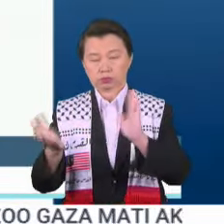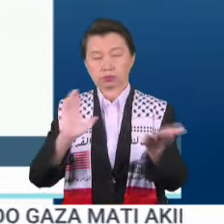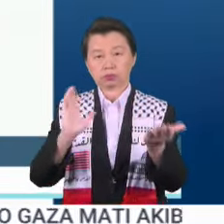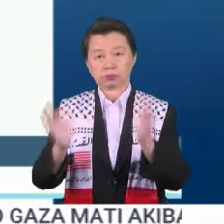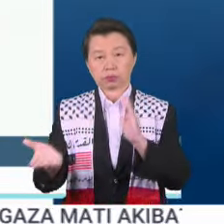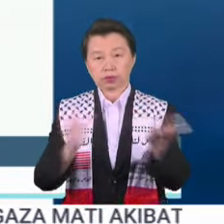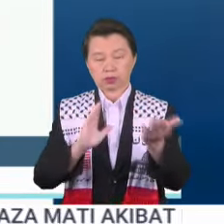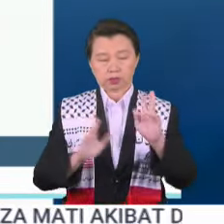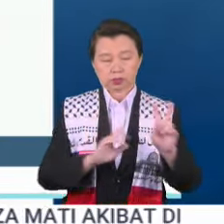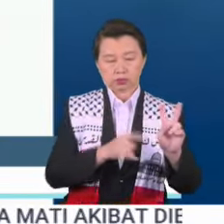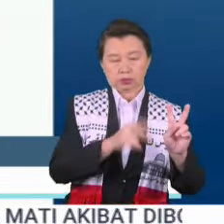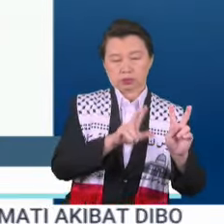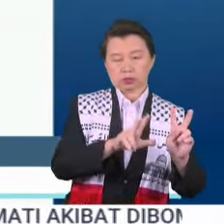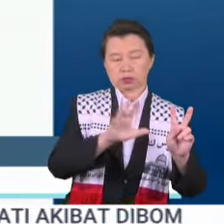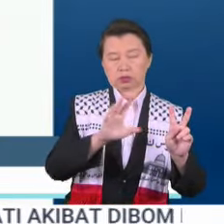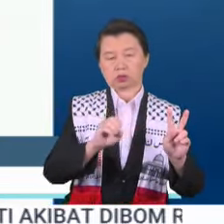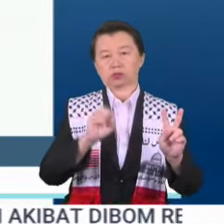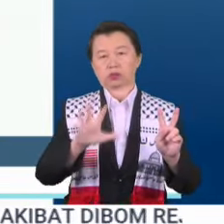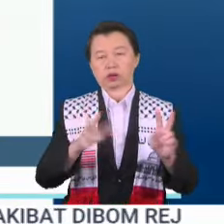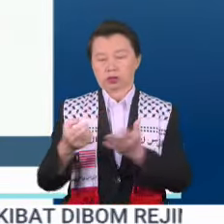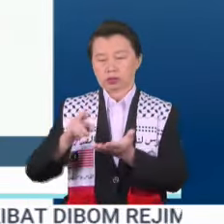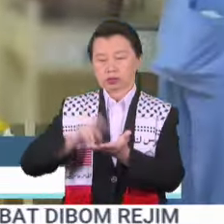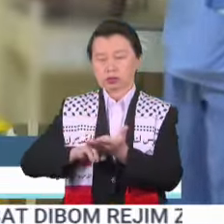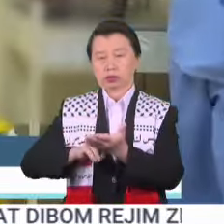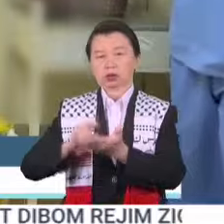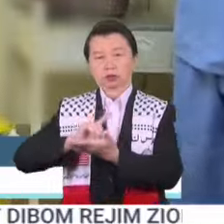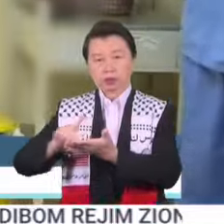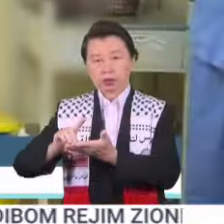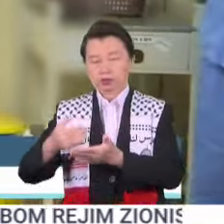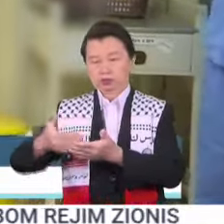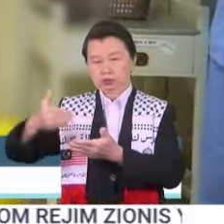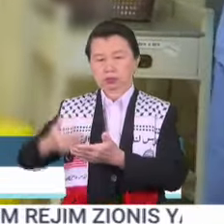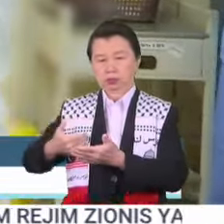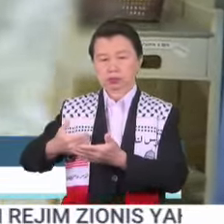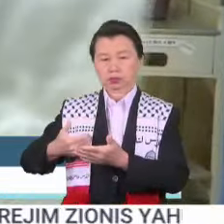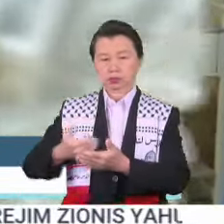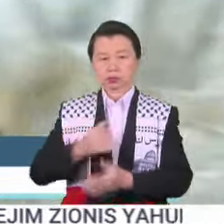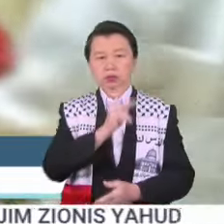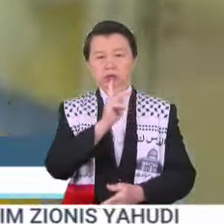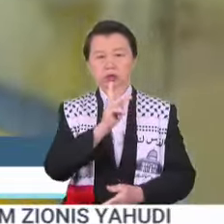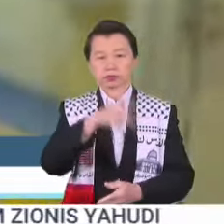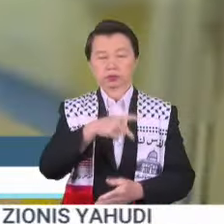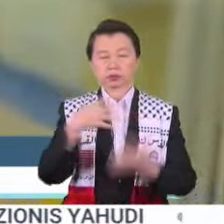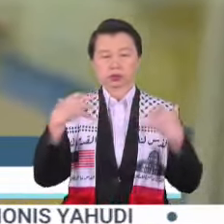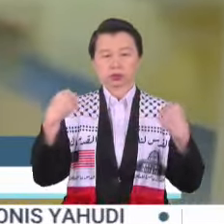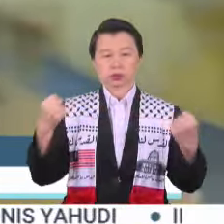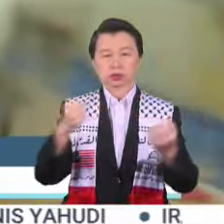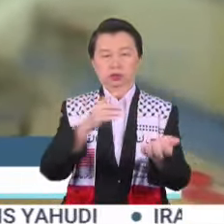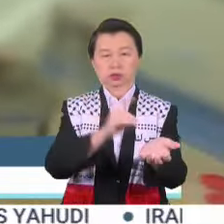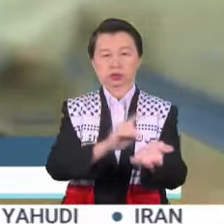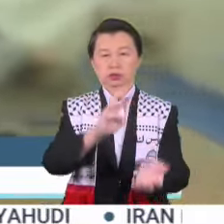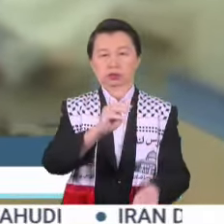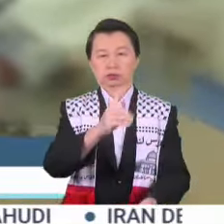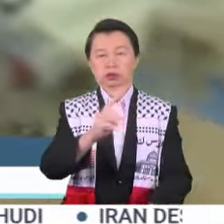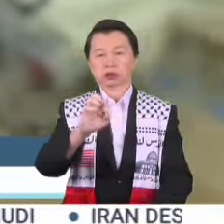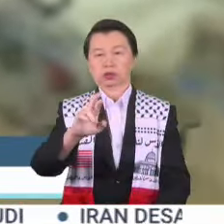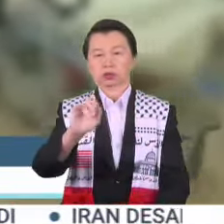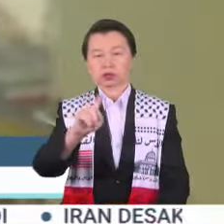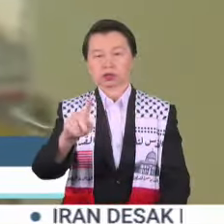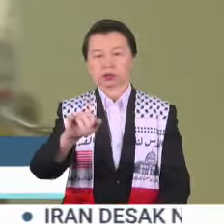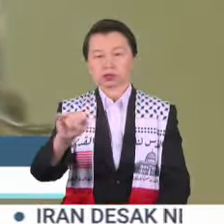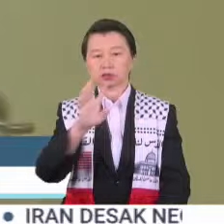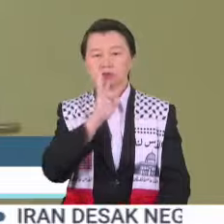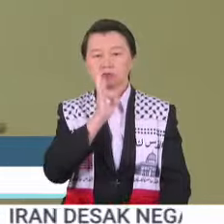berbanding 2,305 kes yang direkodkan pada minggu sebelumnya. Ketua Pengarah Kesihatan Datuk Dr. Muhammad Razi Abu Hassan